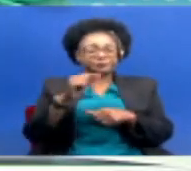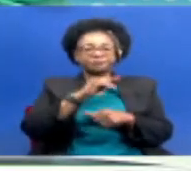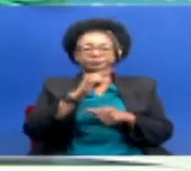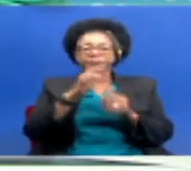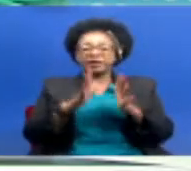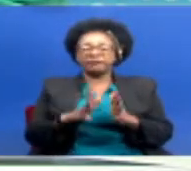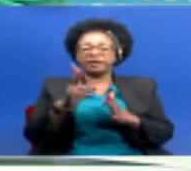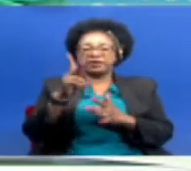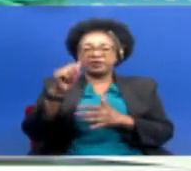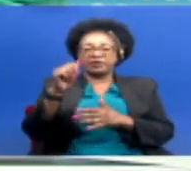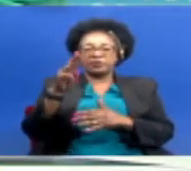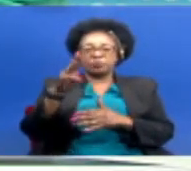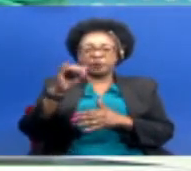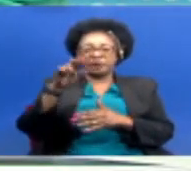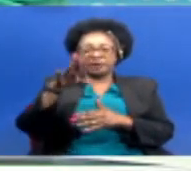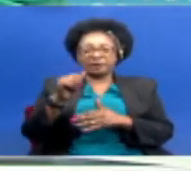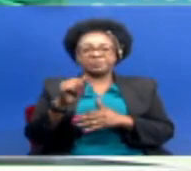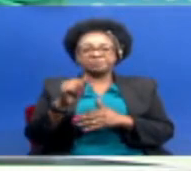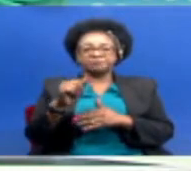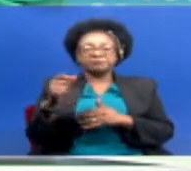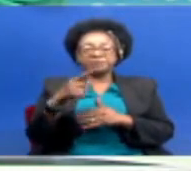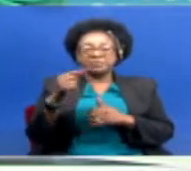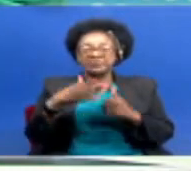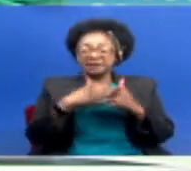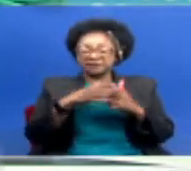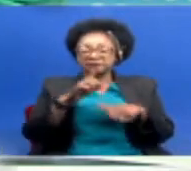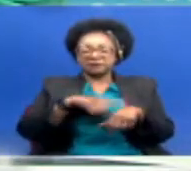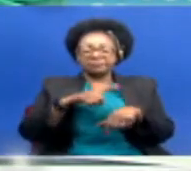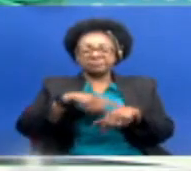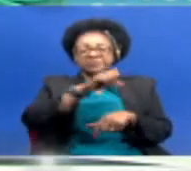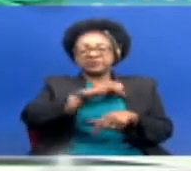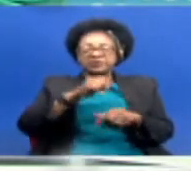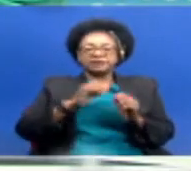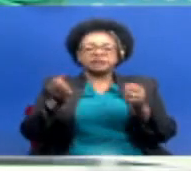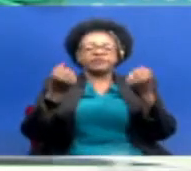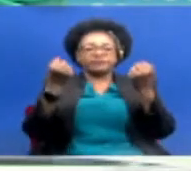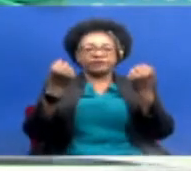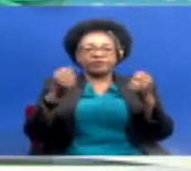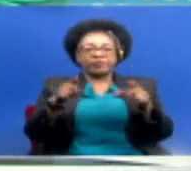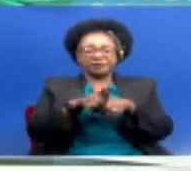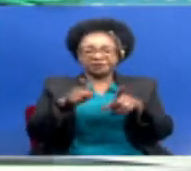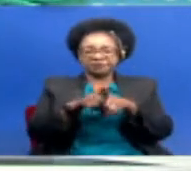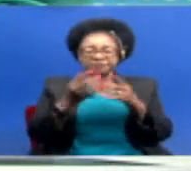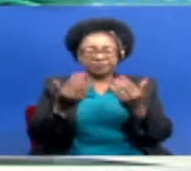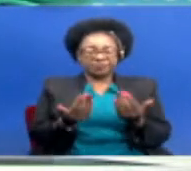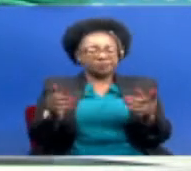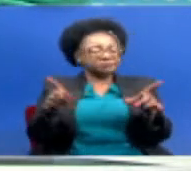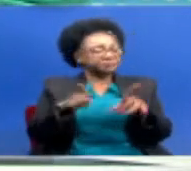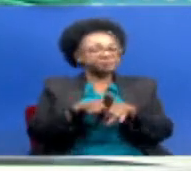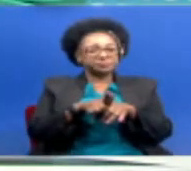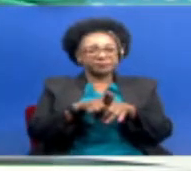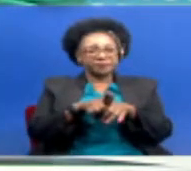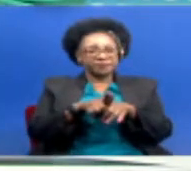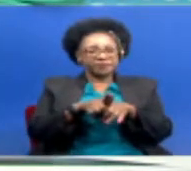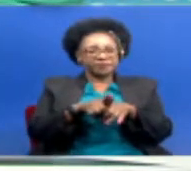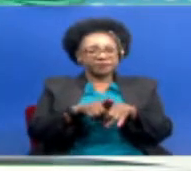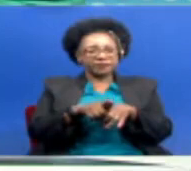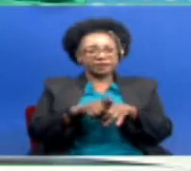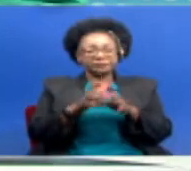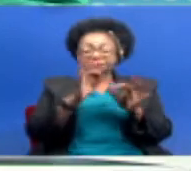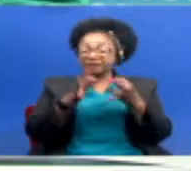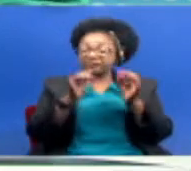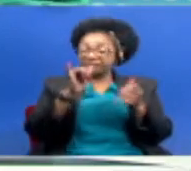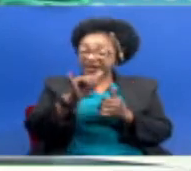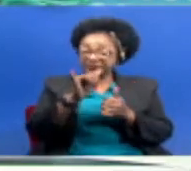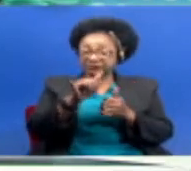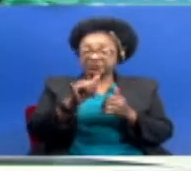Kawira Mwangaza miezi 9 baada ya bunge la seneti kumwokoa katika mchakato sawa na huu. Iwapo mtazamaji hilo litafaulu, basi